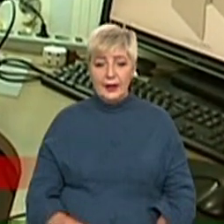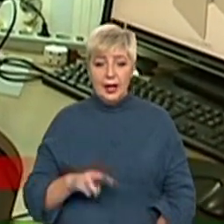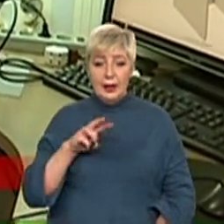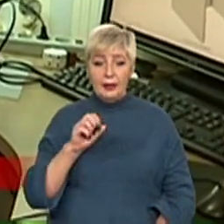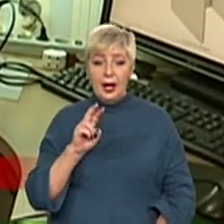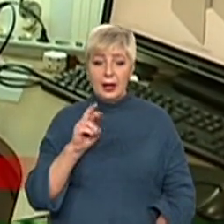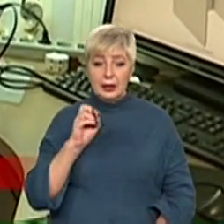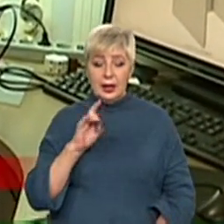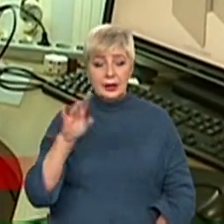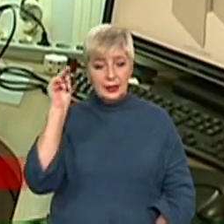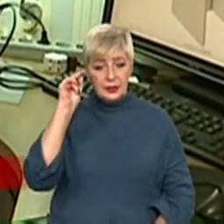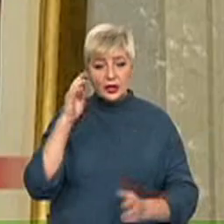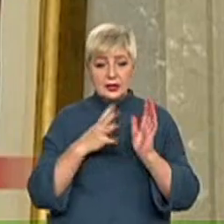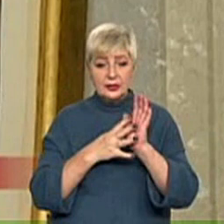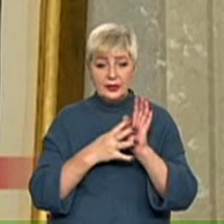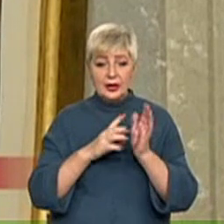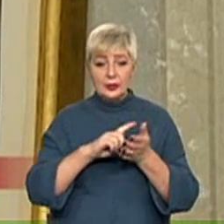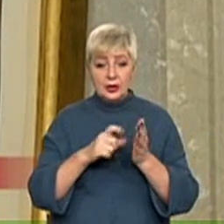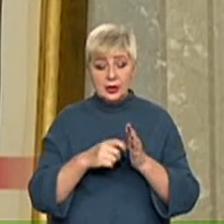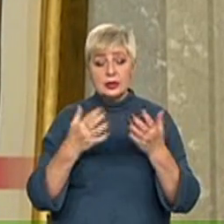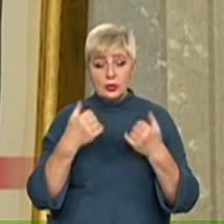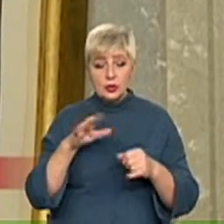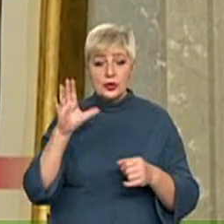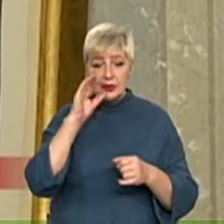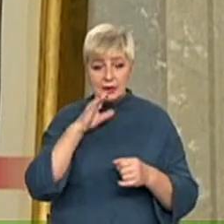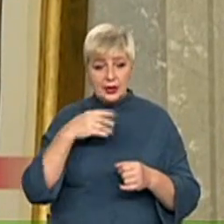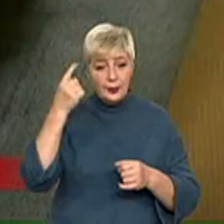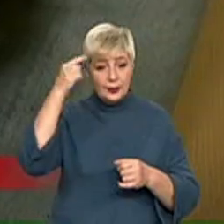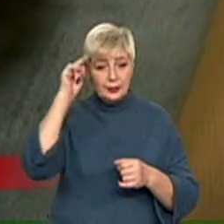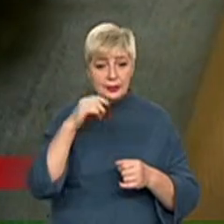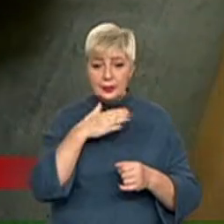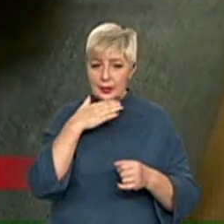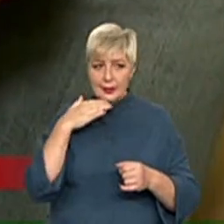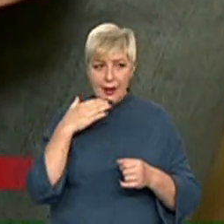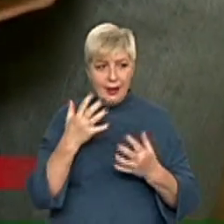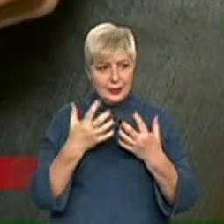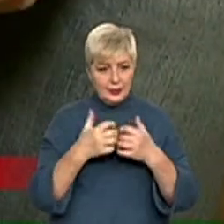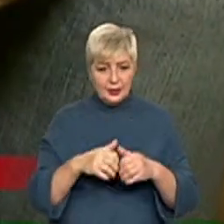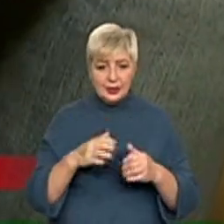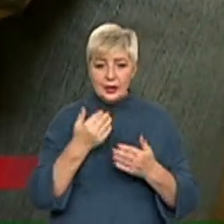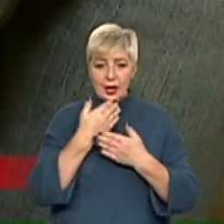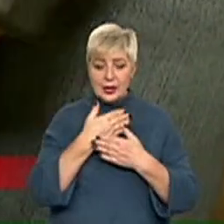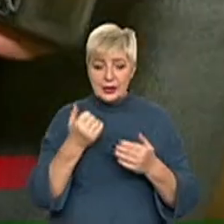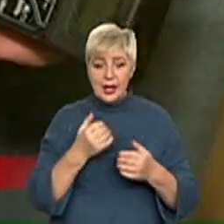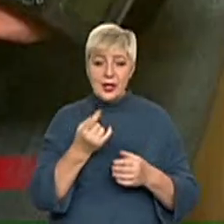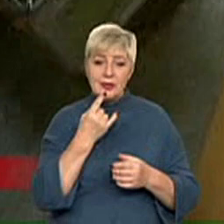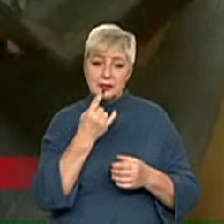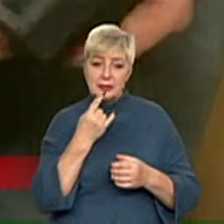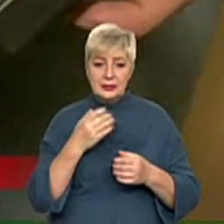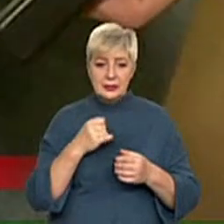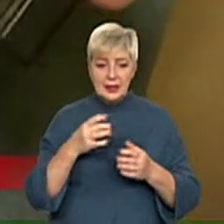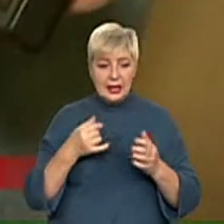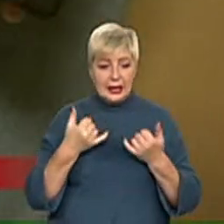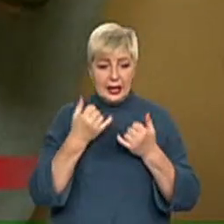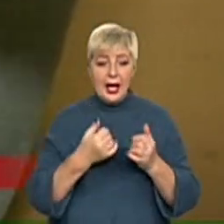Макар навчається у 9 класі, проте вже встиг створити чимало винаходів. Останній пульсар – пристрій для підзарядки